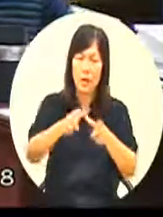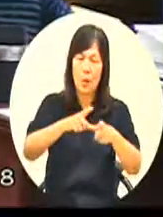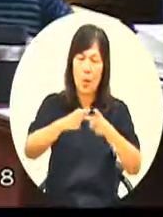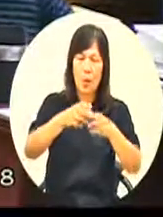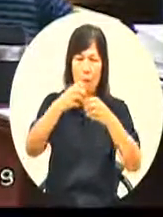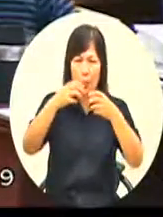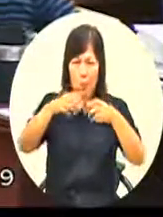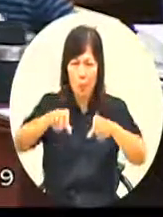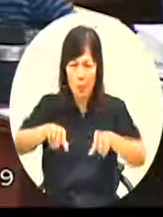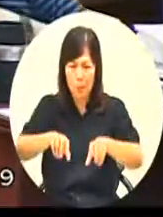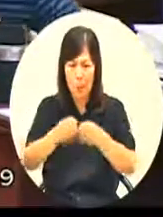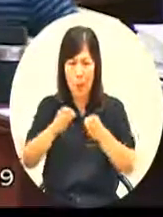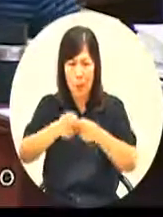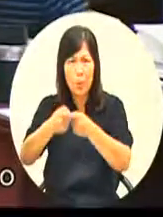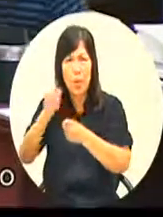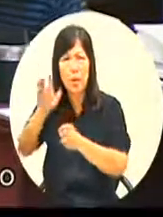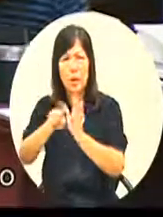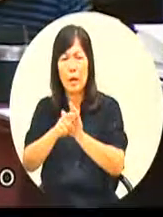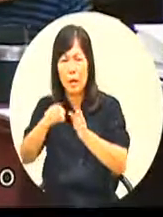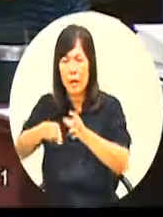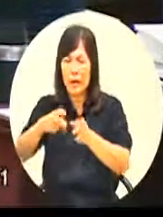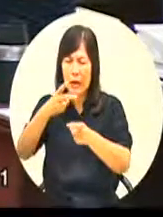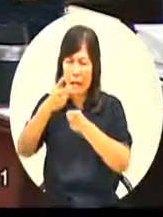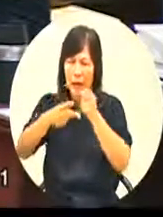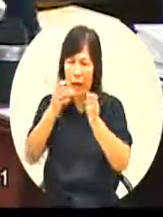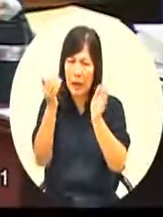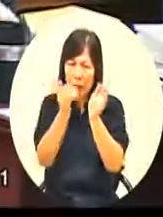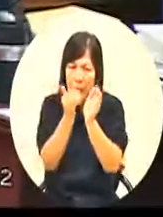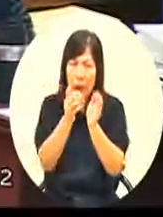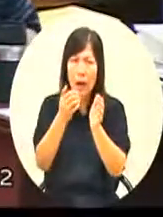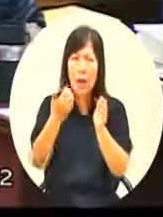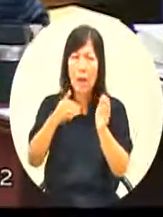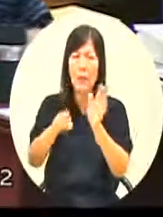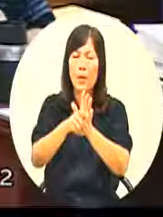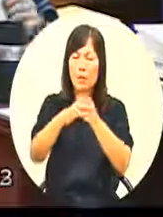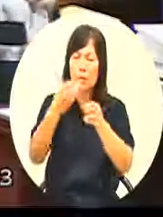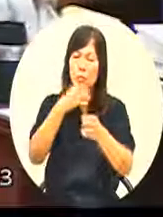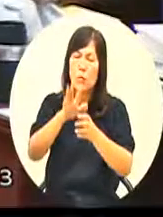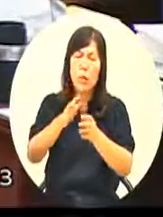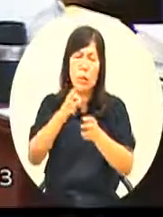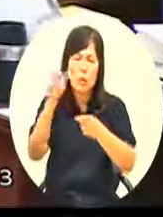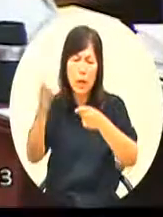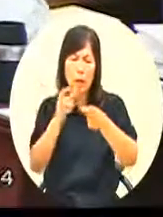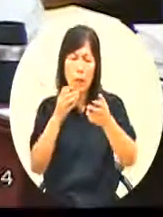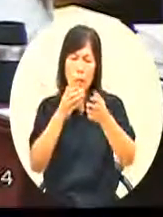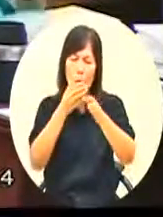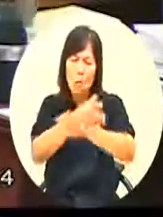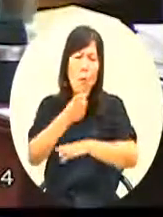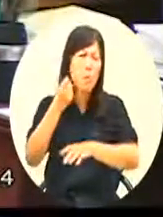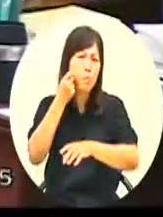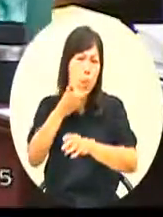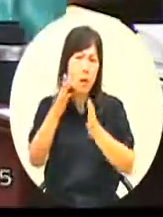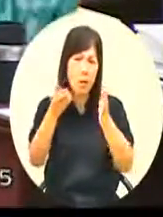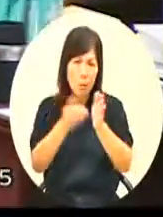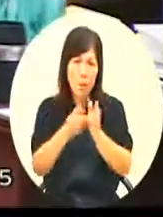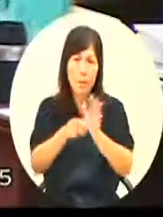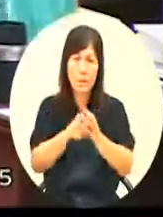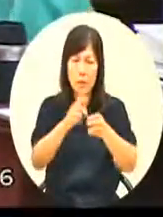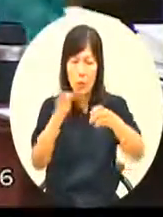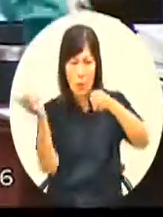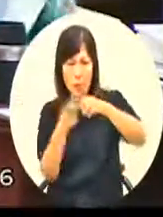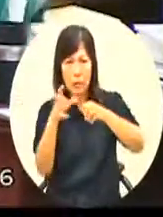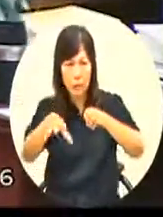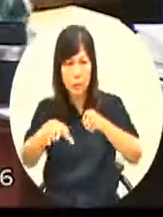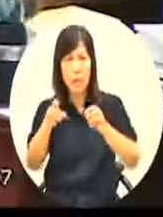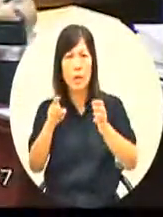不到2年的场馆。所以，台风也过了快1个月了啦，吼。那怎么样？这么多，不止这一个垒球场这样，其实也